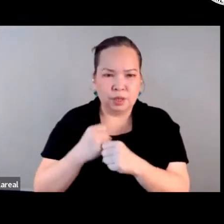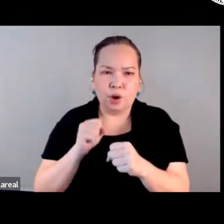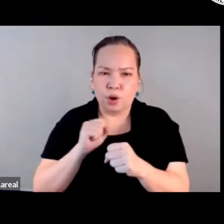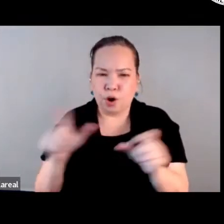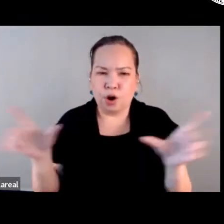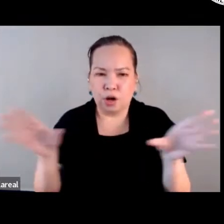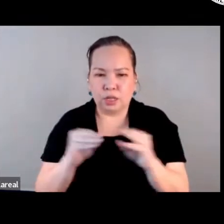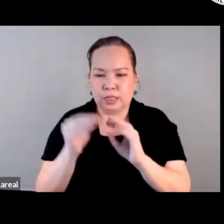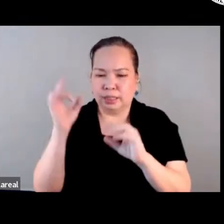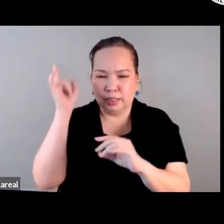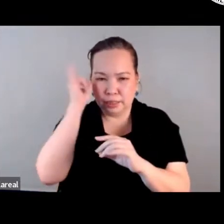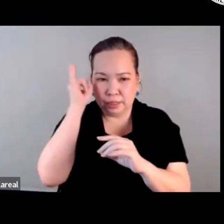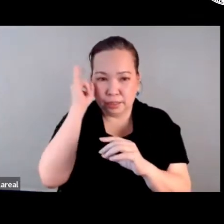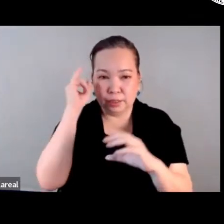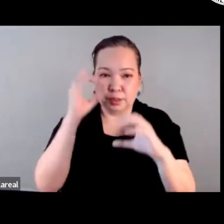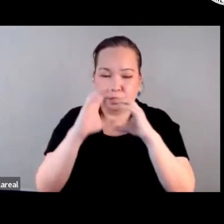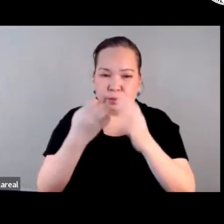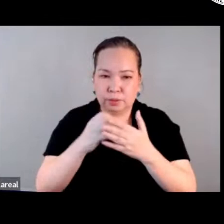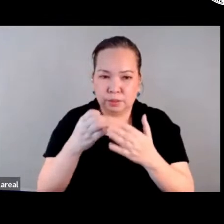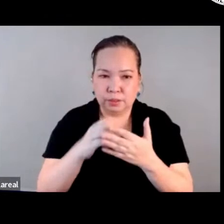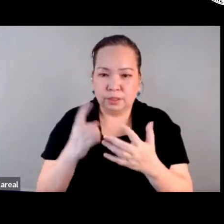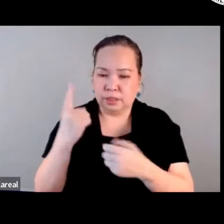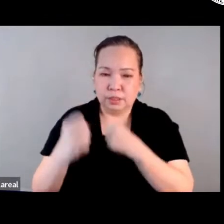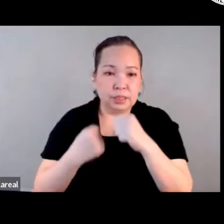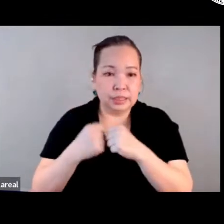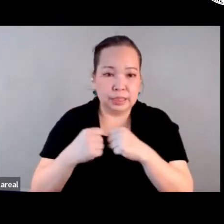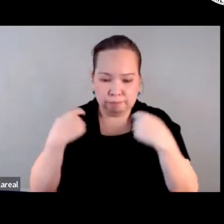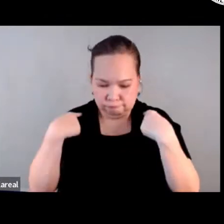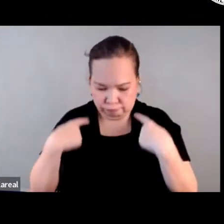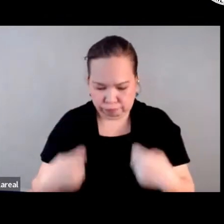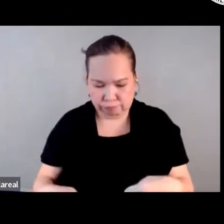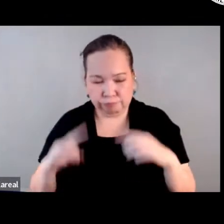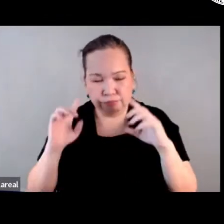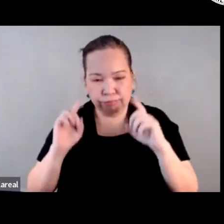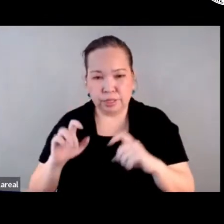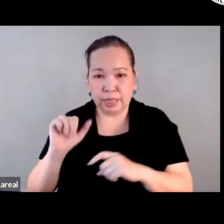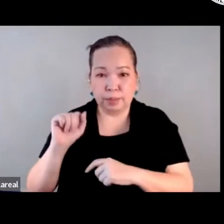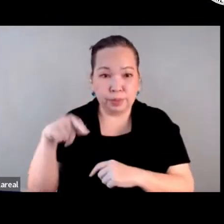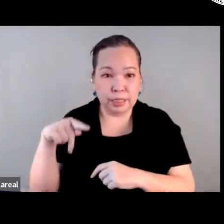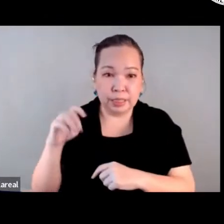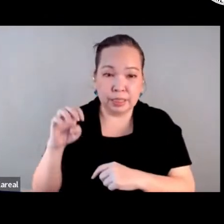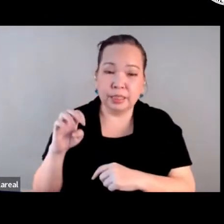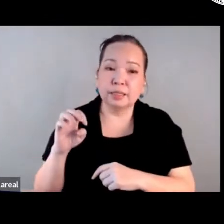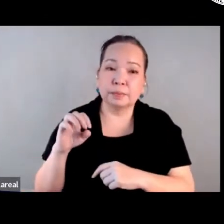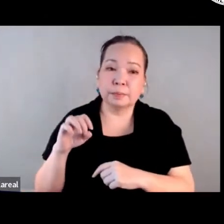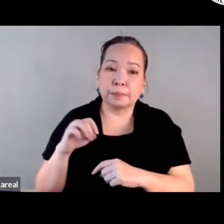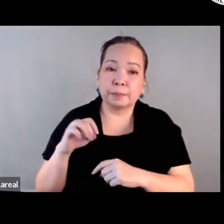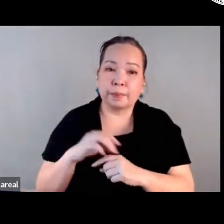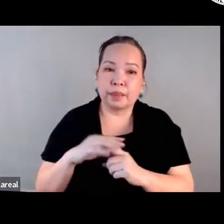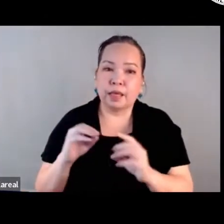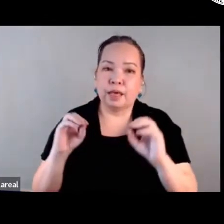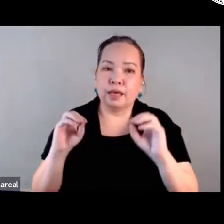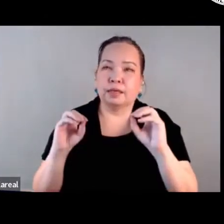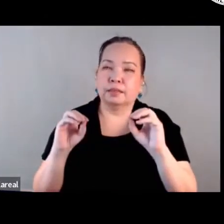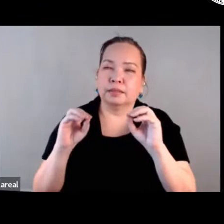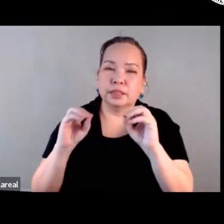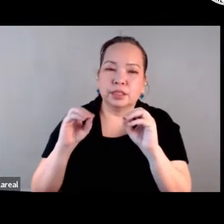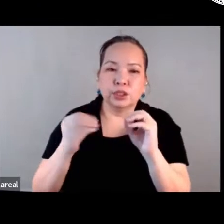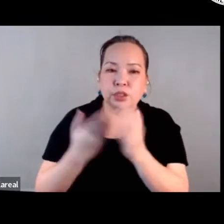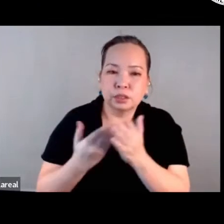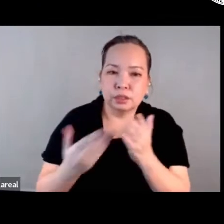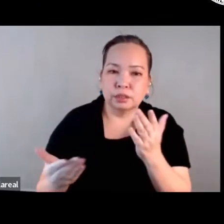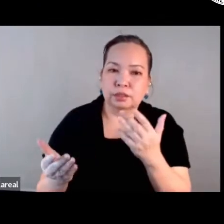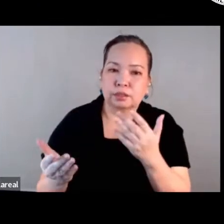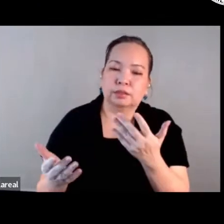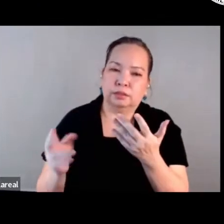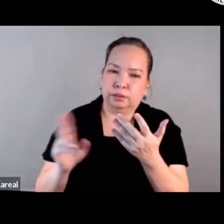communication expenses, annual medical and physical examination, and the teaching supplies, teaching supplies, no, tangible or intangible,